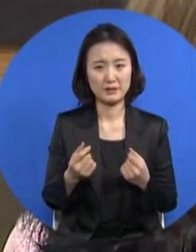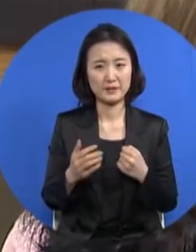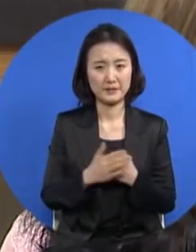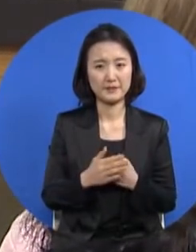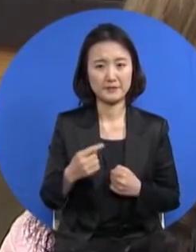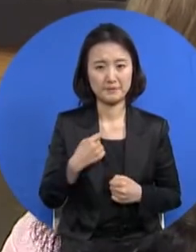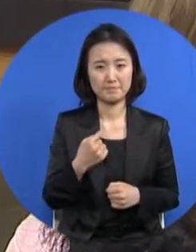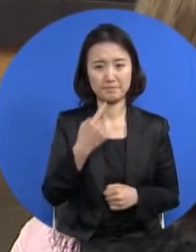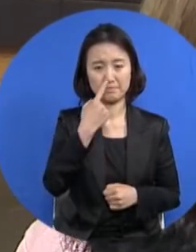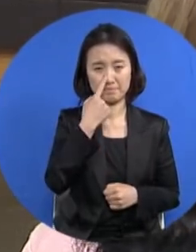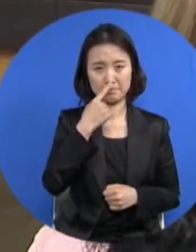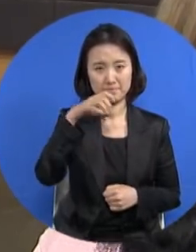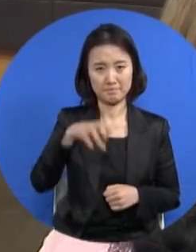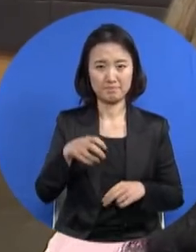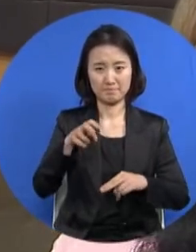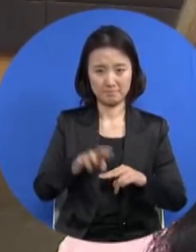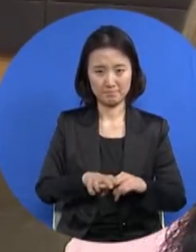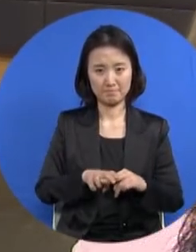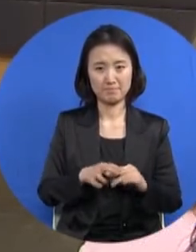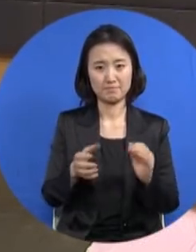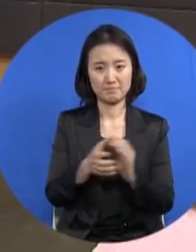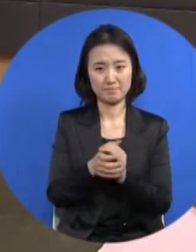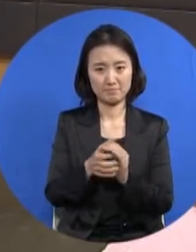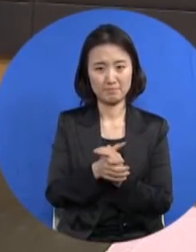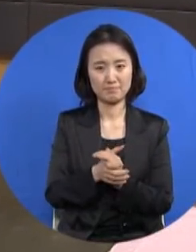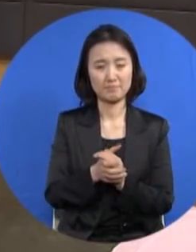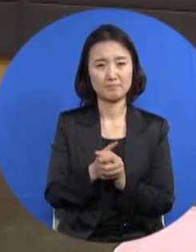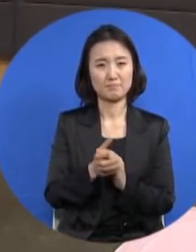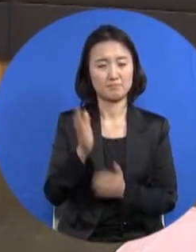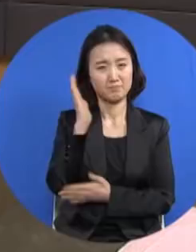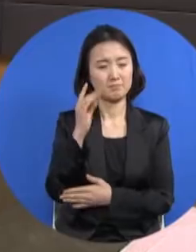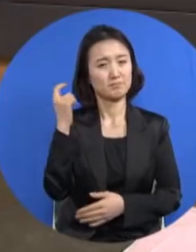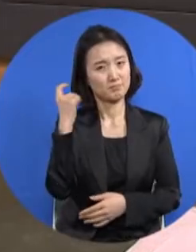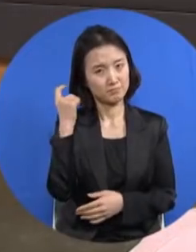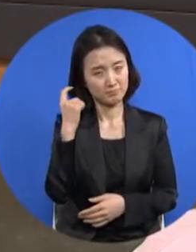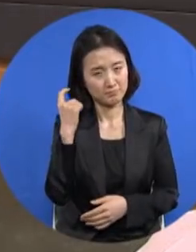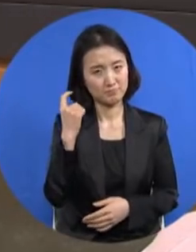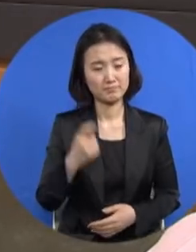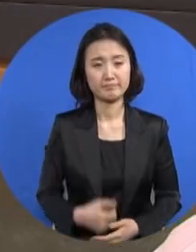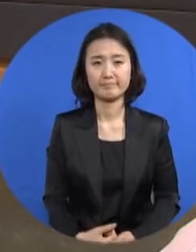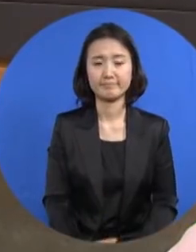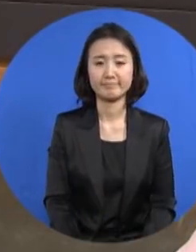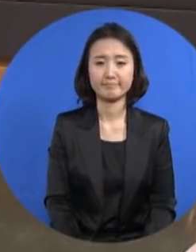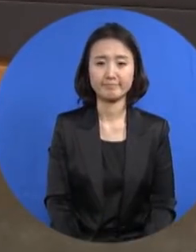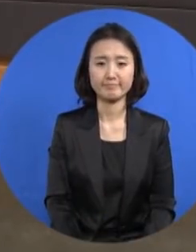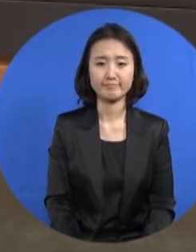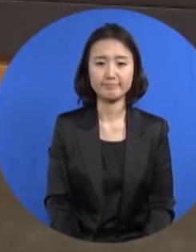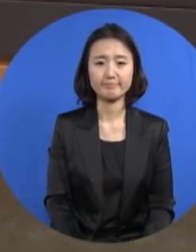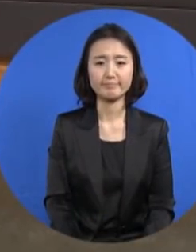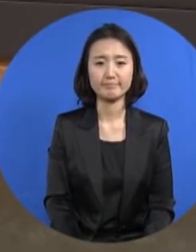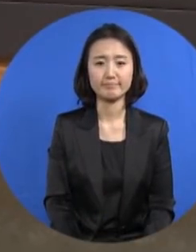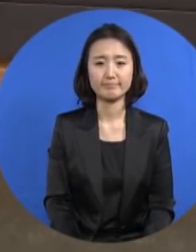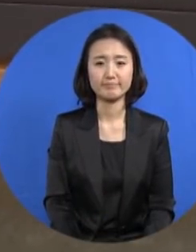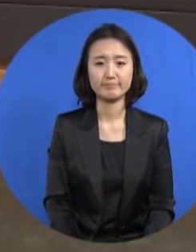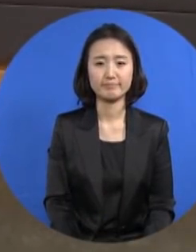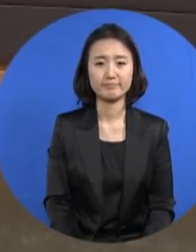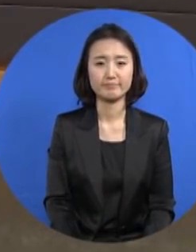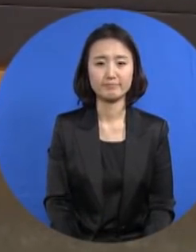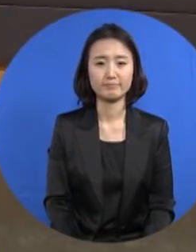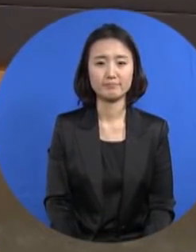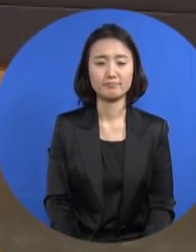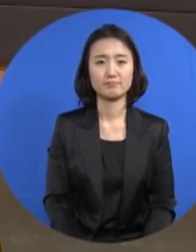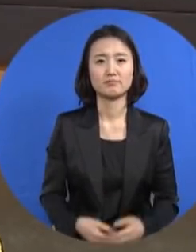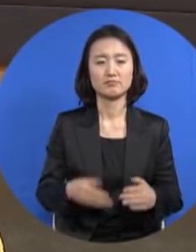제가 커피숍에 앉아서 그 친구의 말을 듣는데요. 이 친구는 천천히 전전히 돈도